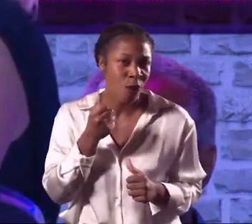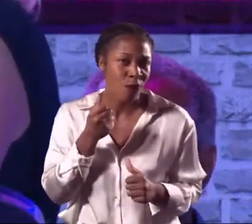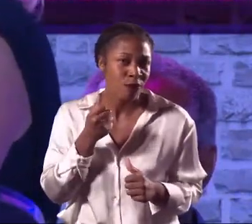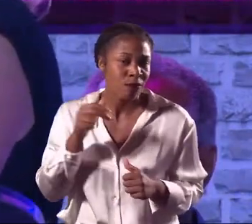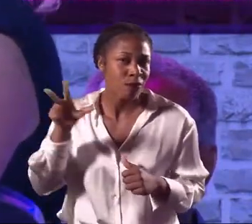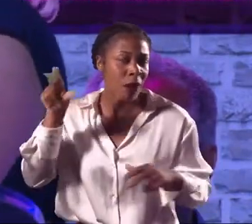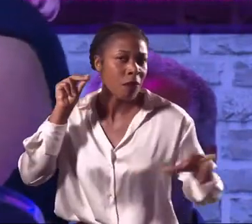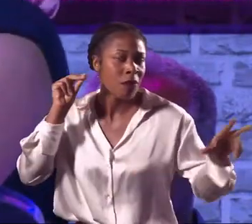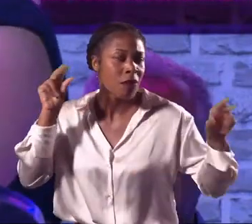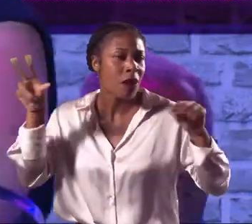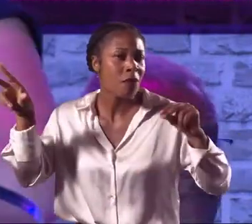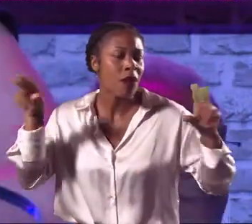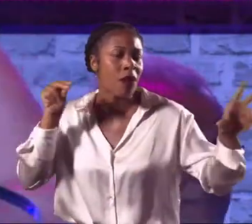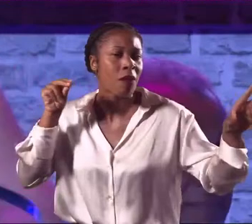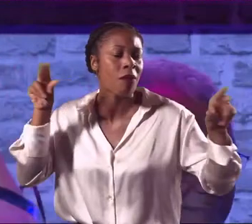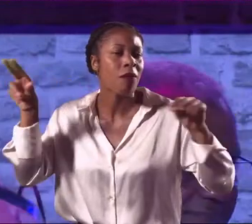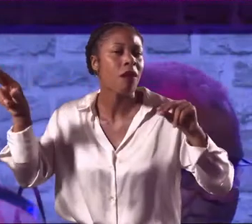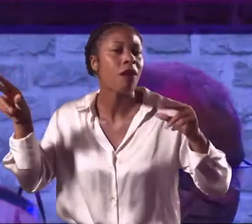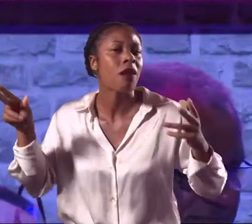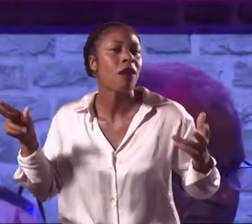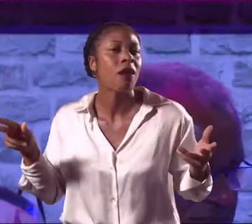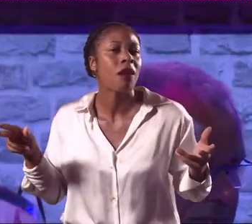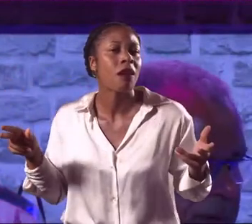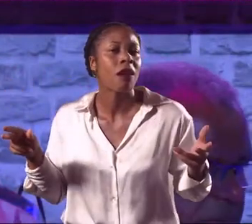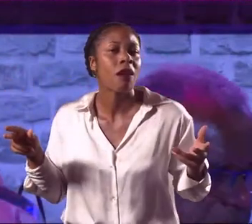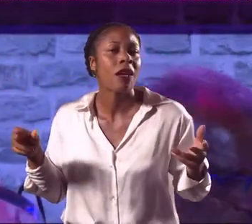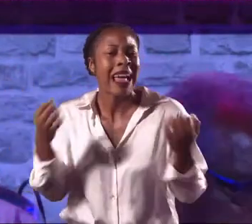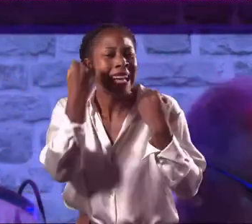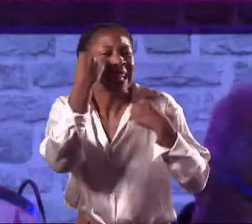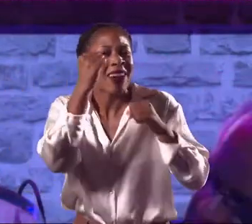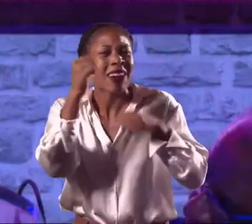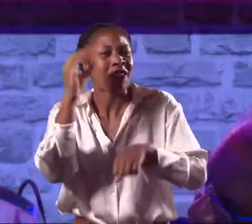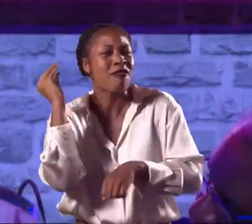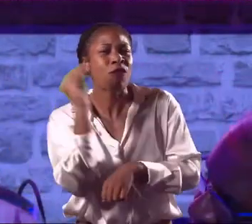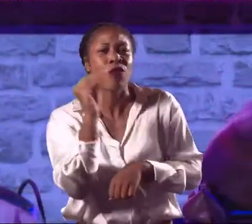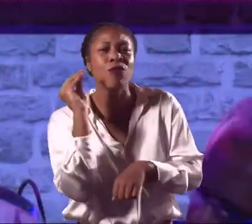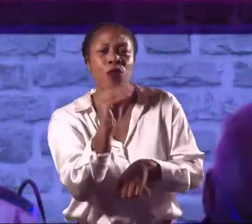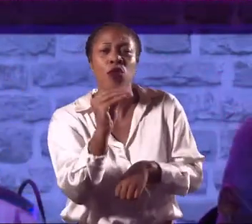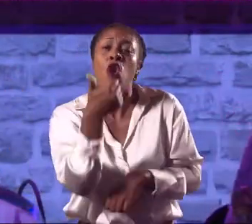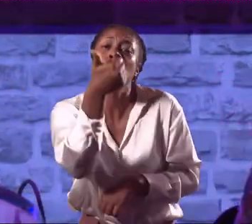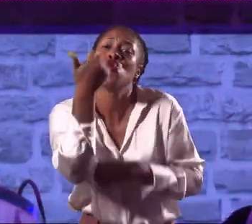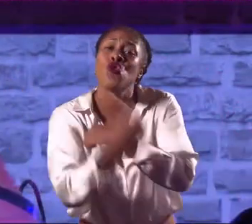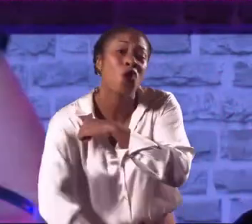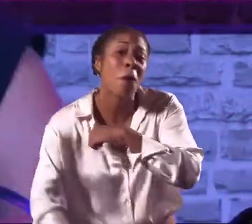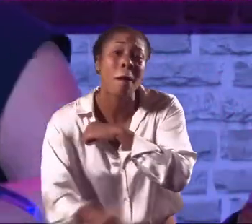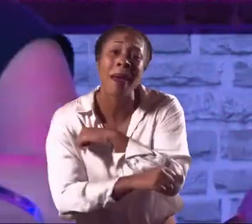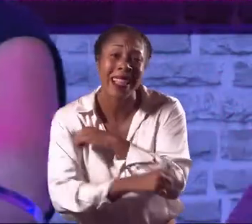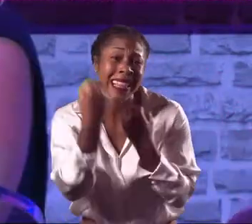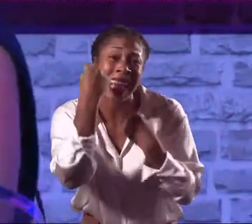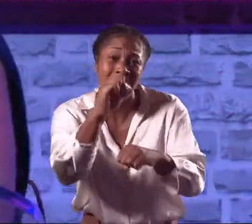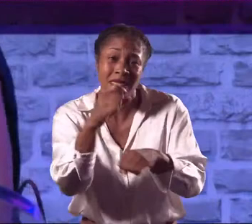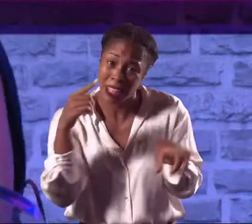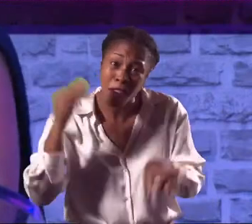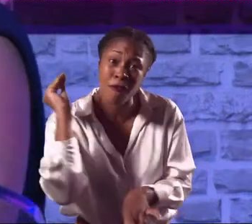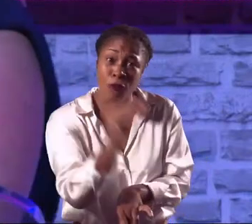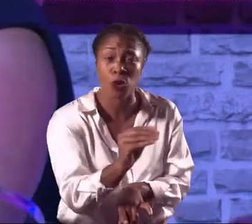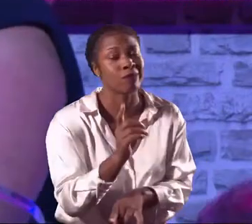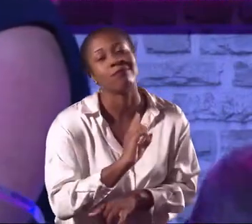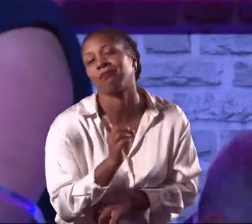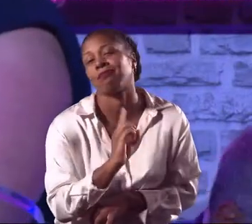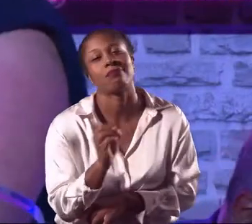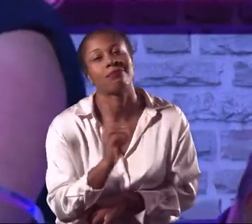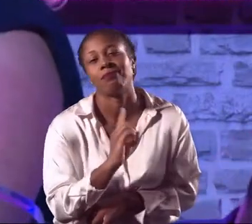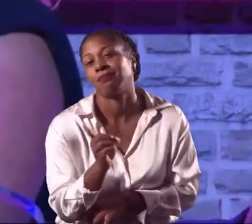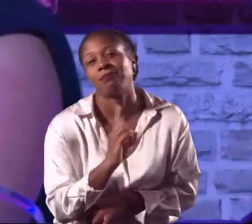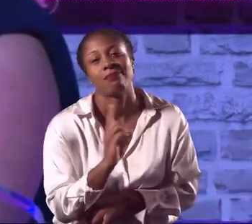arrivée. Non, ce n'est pas la faute des grévistes. Avec une semaine de grève, ce n'est pas la faute des grévistes qui explique que